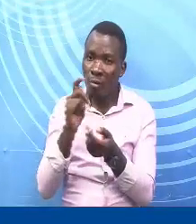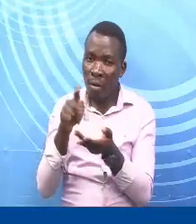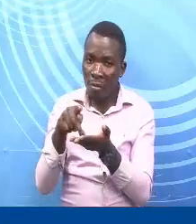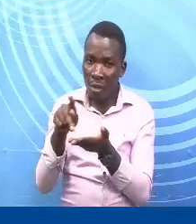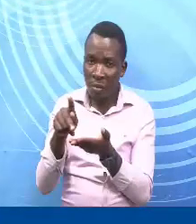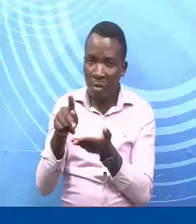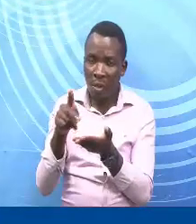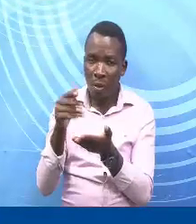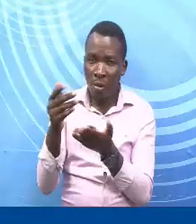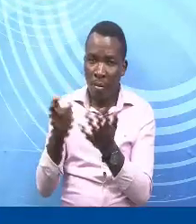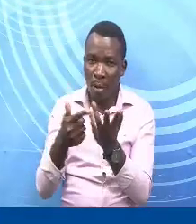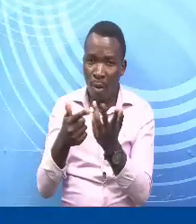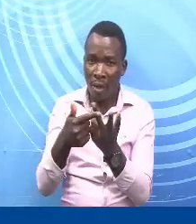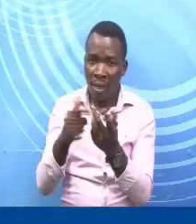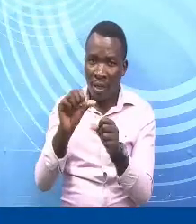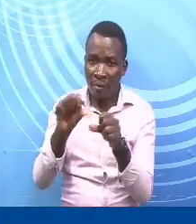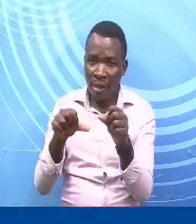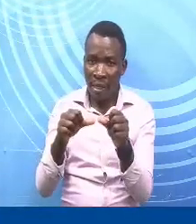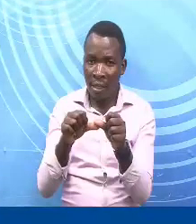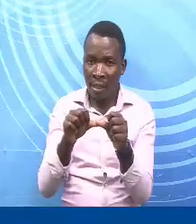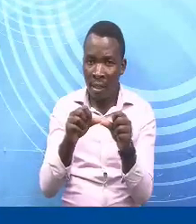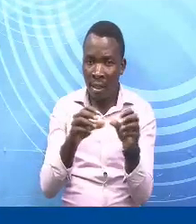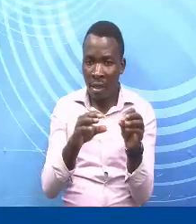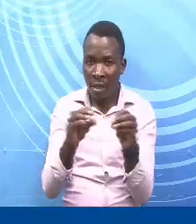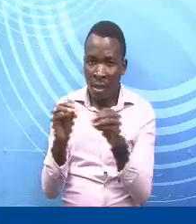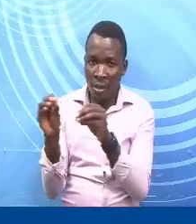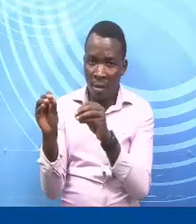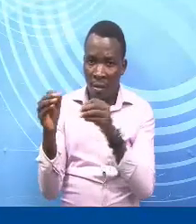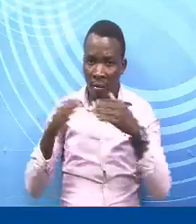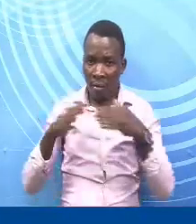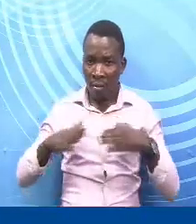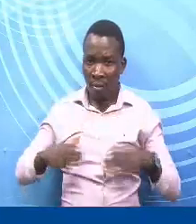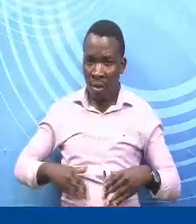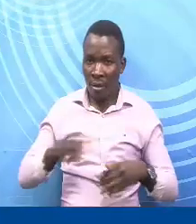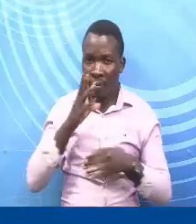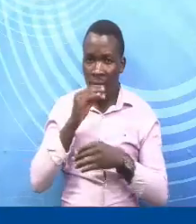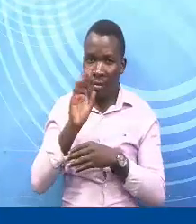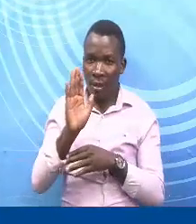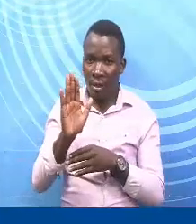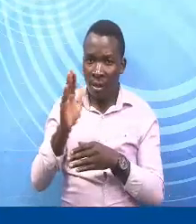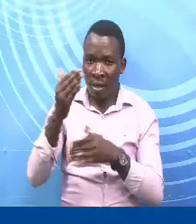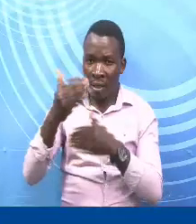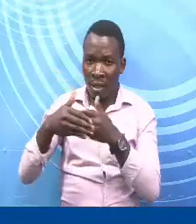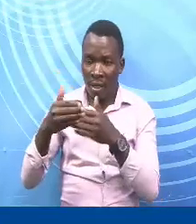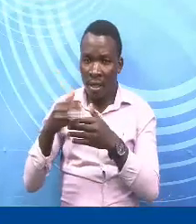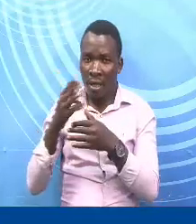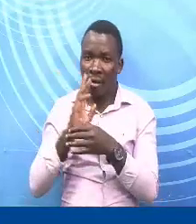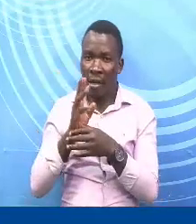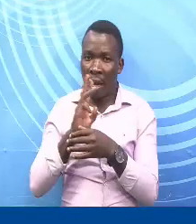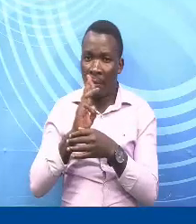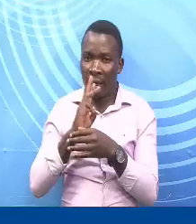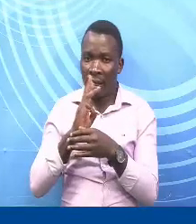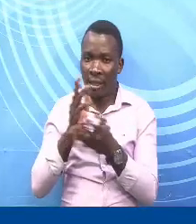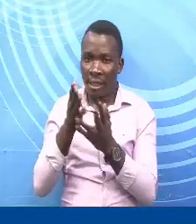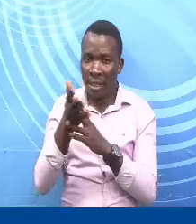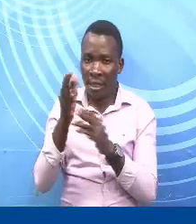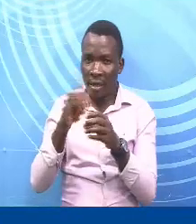ndetse anabarirwa ibijyanye no kuzimura umubiri w'umugabo utiye y'amazi cyane mu masambu y'abaturage